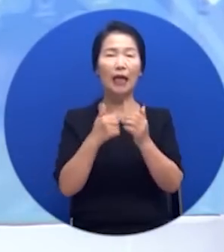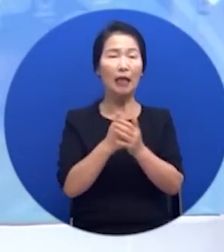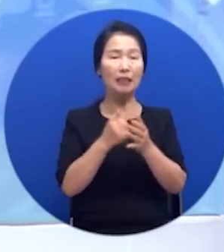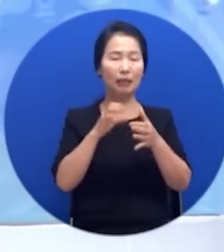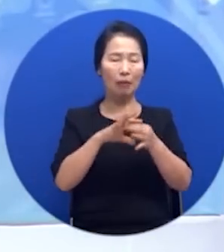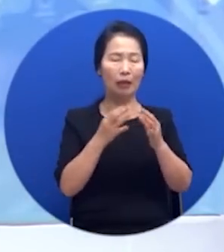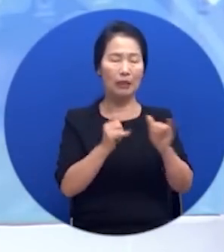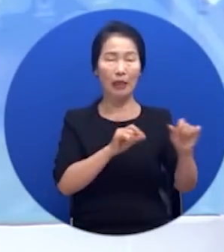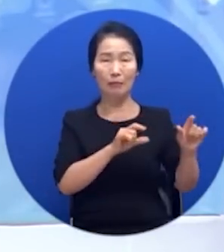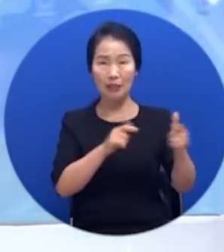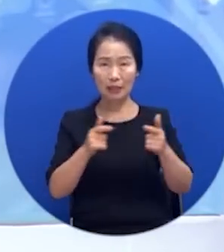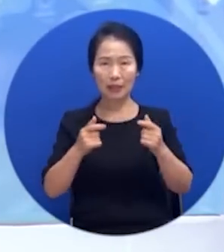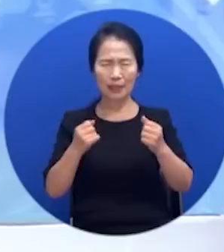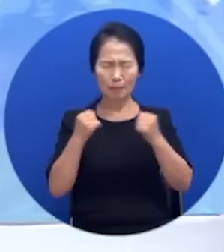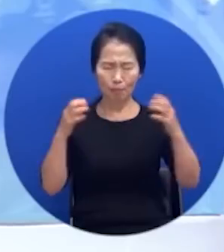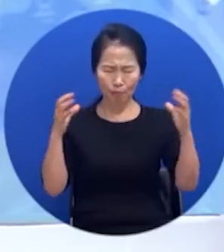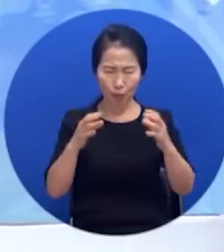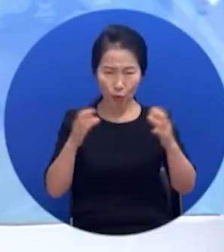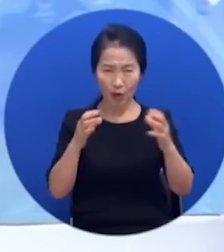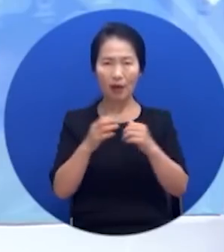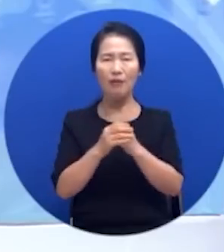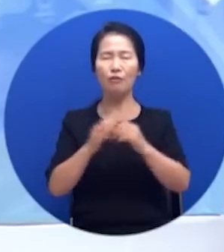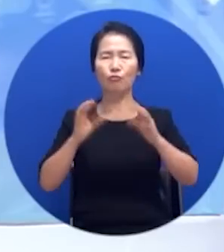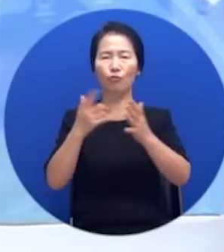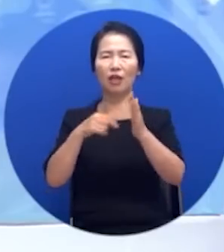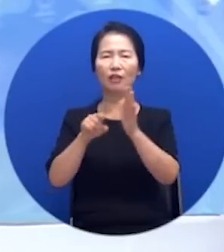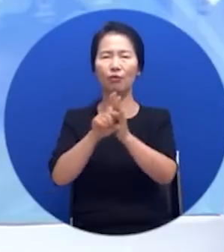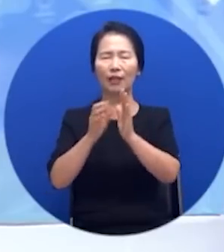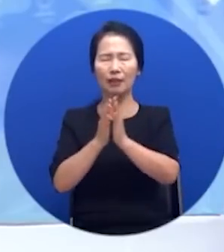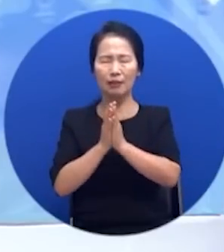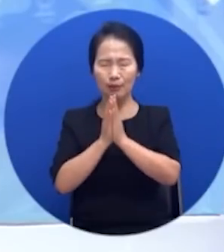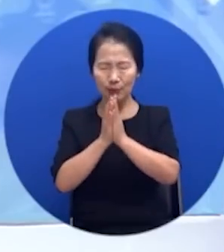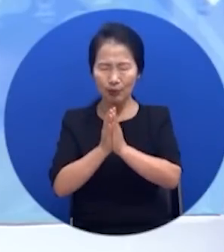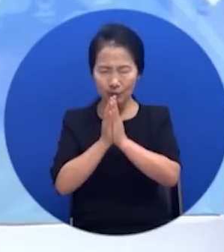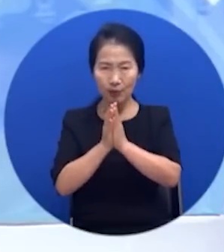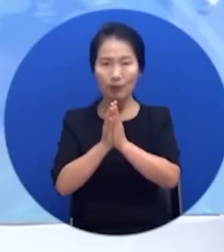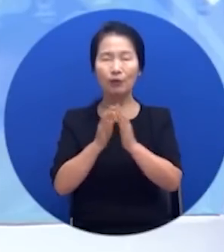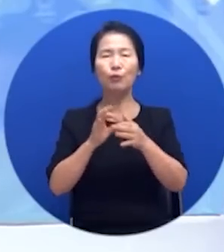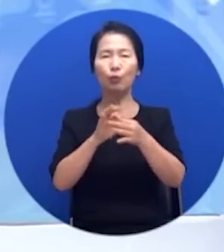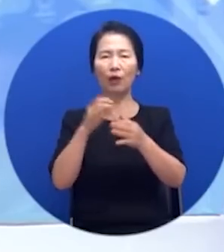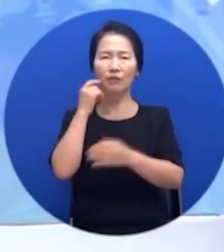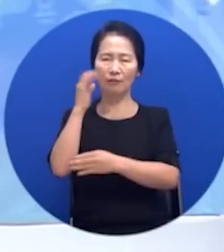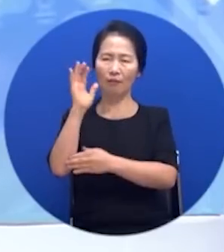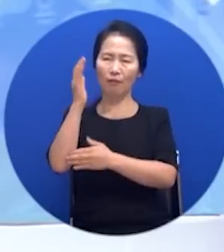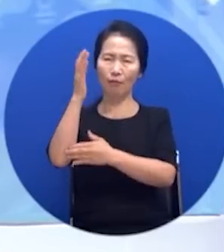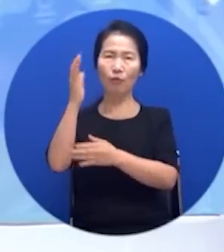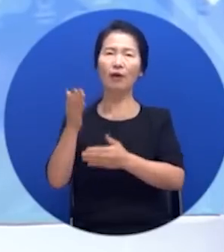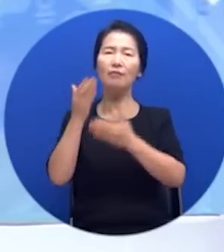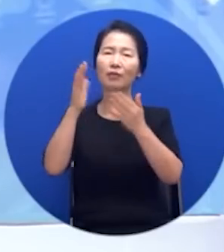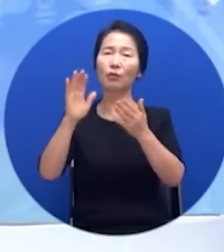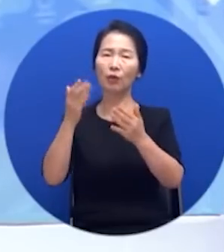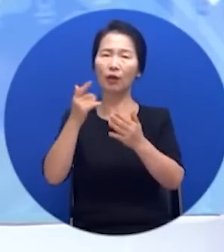모아 국가 조찬 기대로 영광 돌리게 하시니 진심으로 감사드립니다.